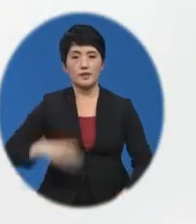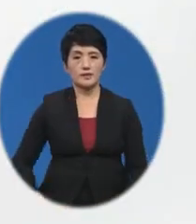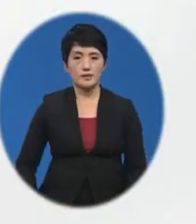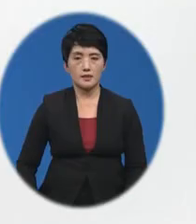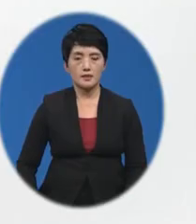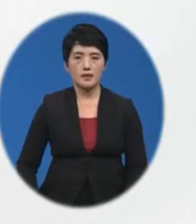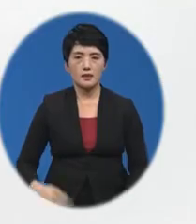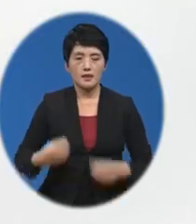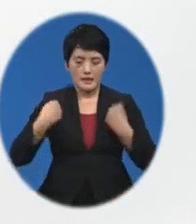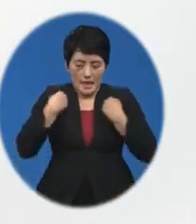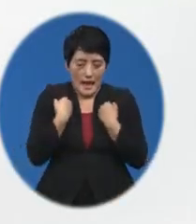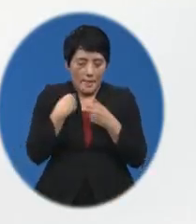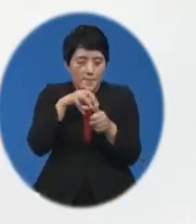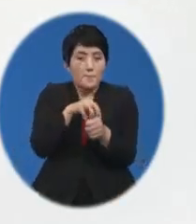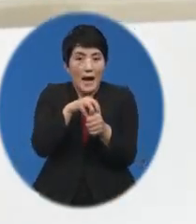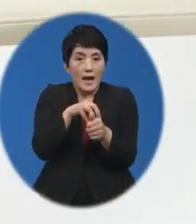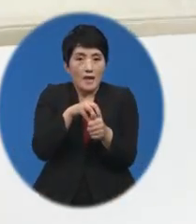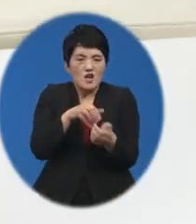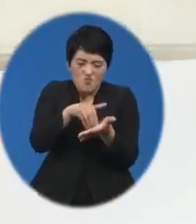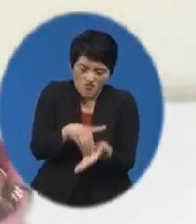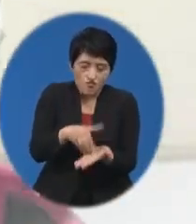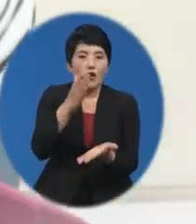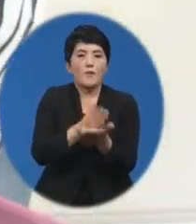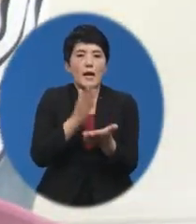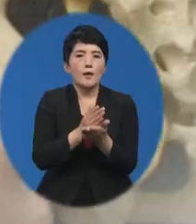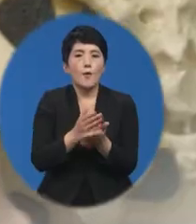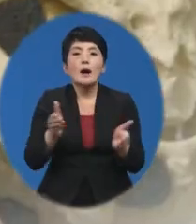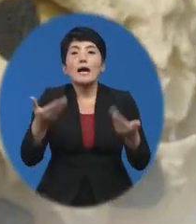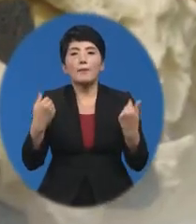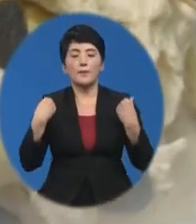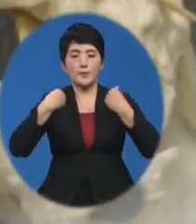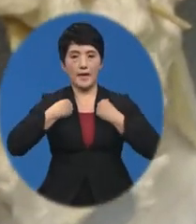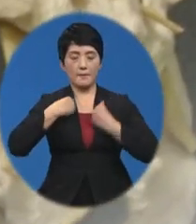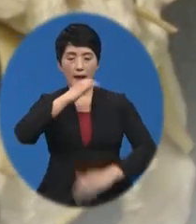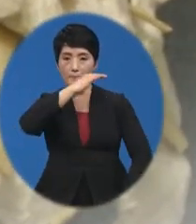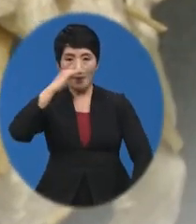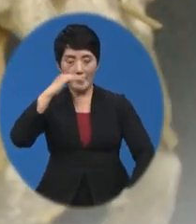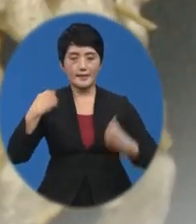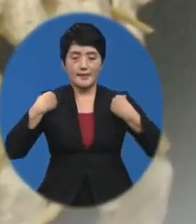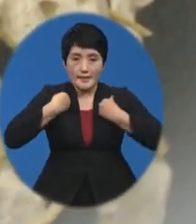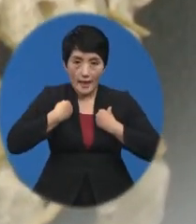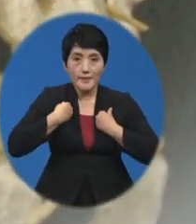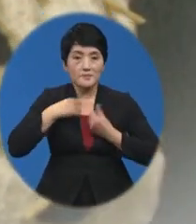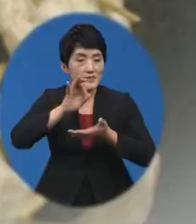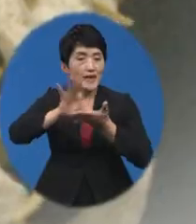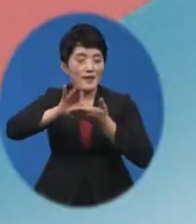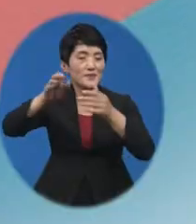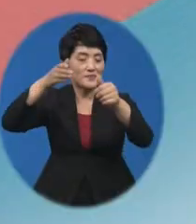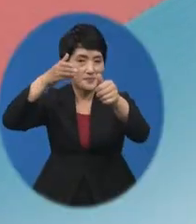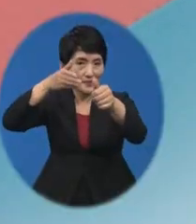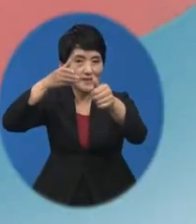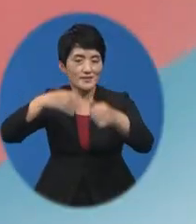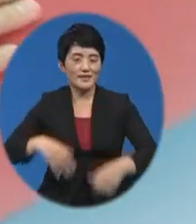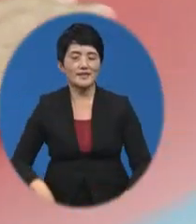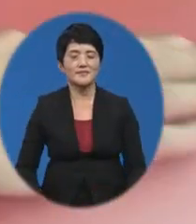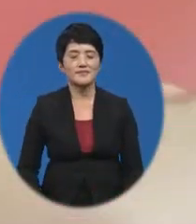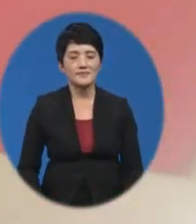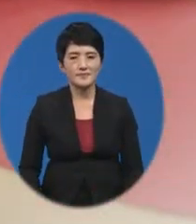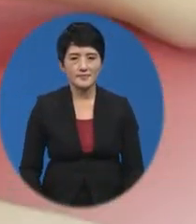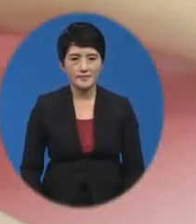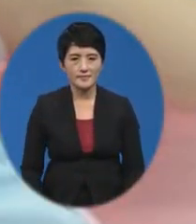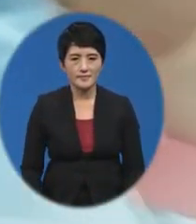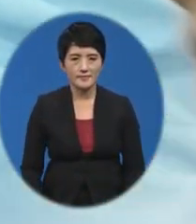가방, 가급적 가볍게 제대로 매는 습관을 가져본다면 허리 건강을 잘 지킬 수 있겠죠?